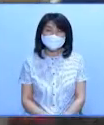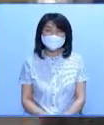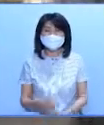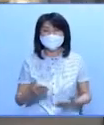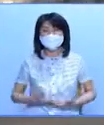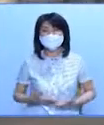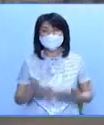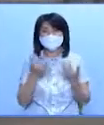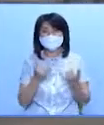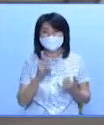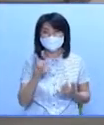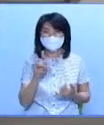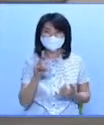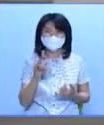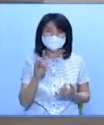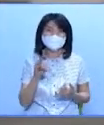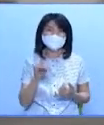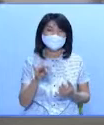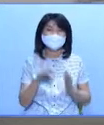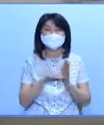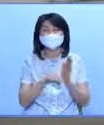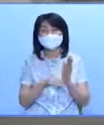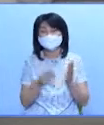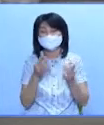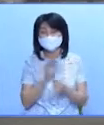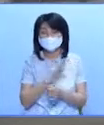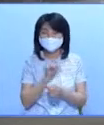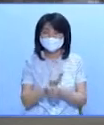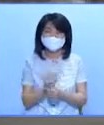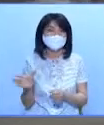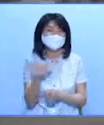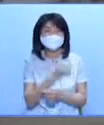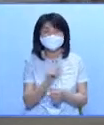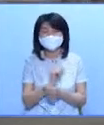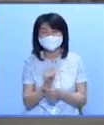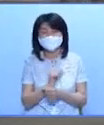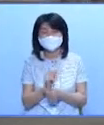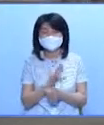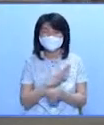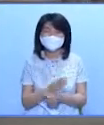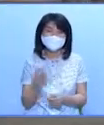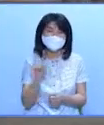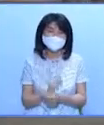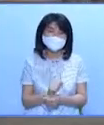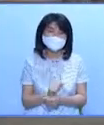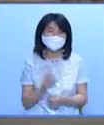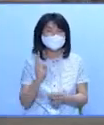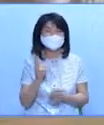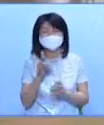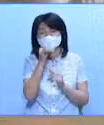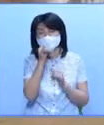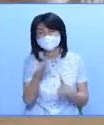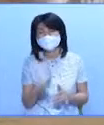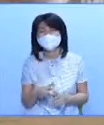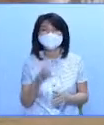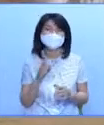Өңірде карантин режимі енгізілгелі қоғамдық көліктер мүлде тоқтатылған. Алайда қараша халыққа қызмет көрсету үшін арнайы такси парктері жұмыс